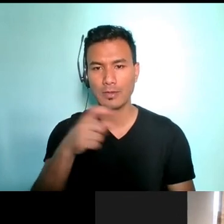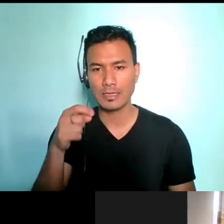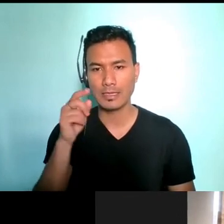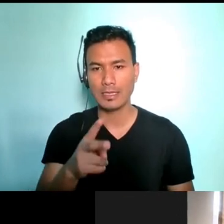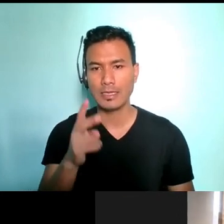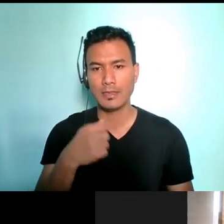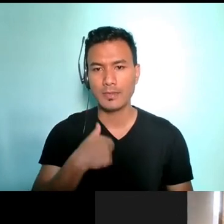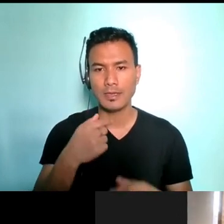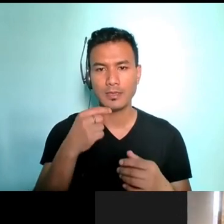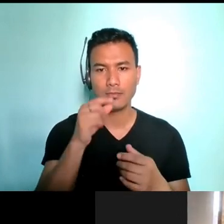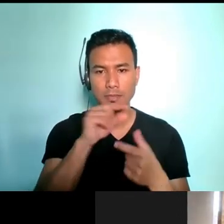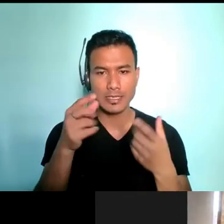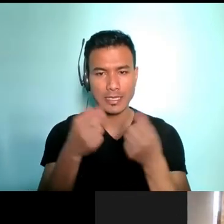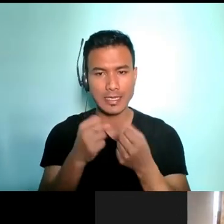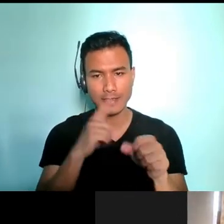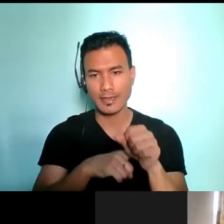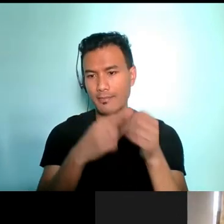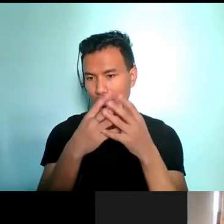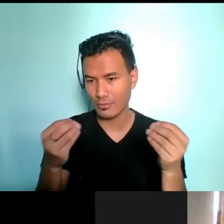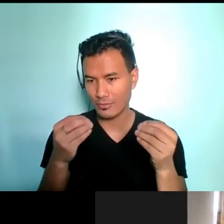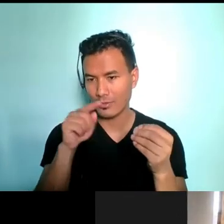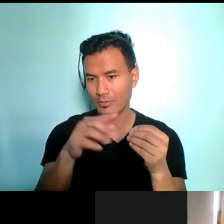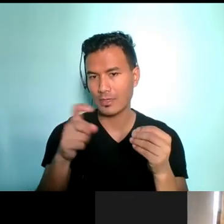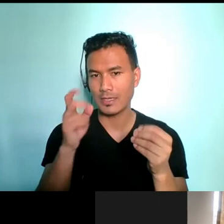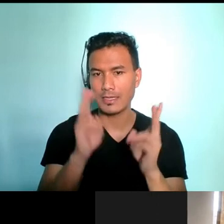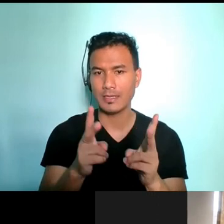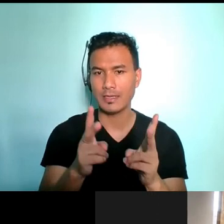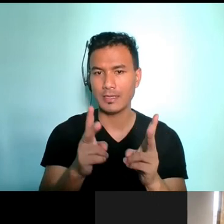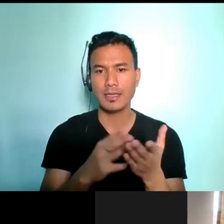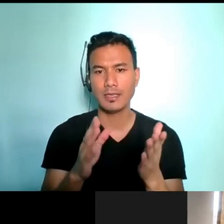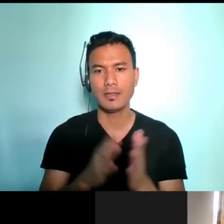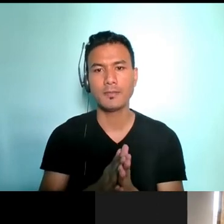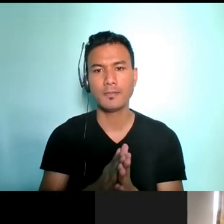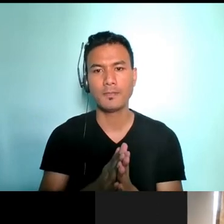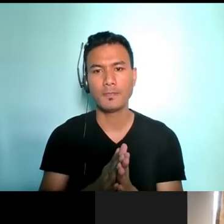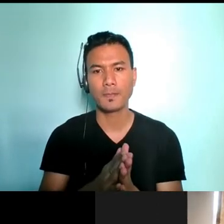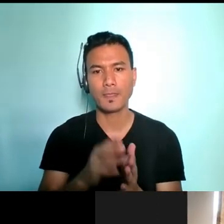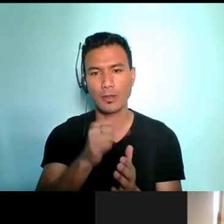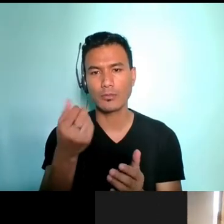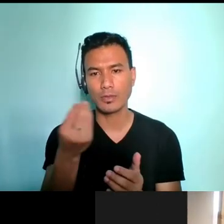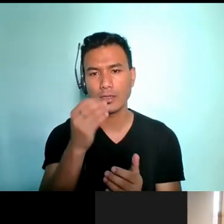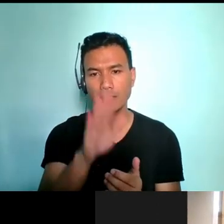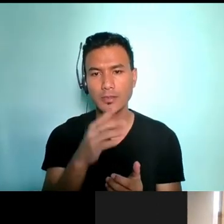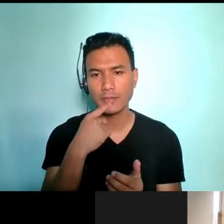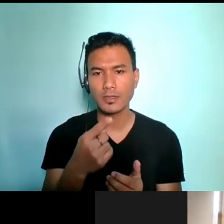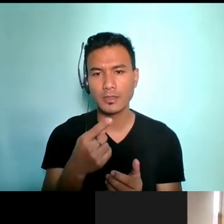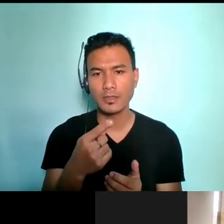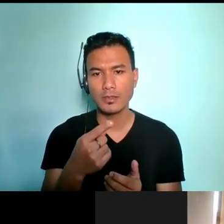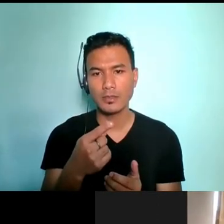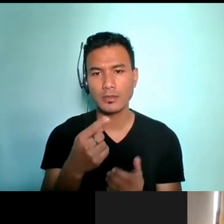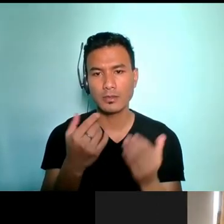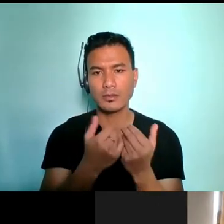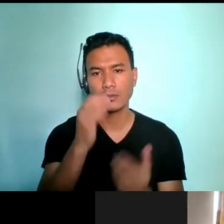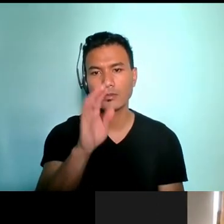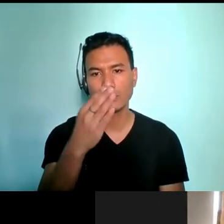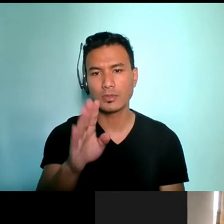केसलाई ठ्याक्कै मैले लिइनँ, टाइम सकिसकेछ, त्यस कारणले मैले यति नै भने अहिलेको लागि. अरू केही छ भने चाहिँ हजुरले गर्न